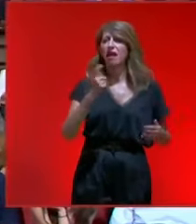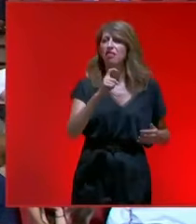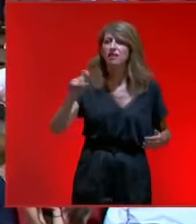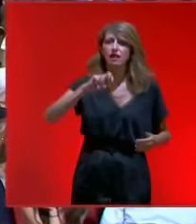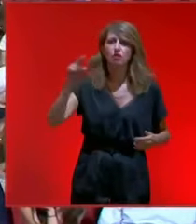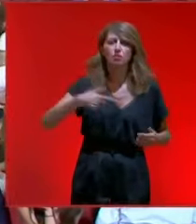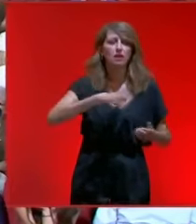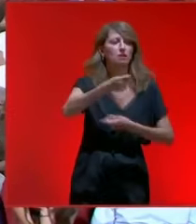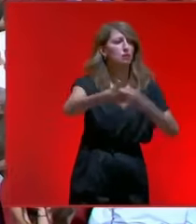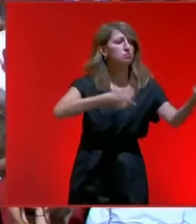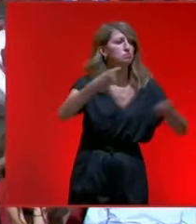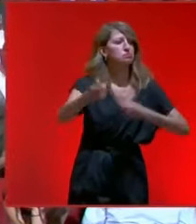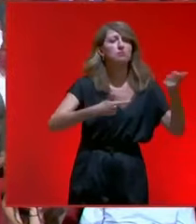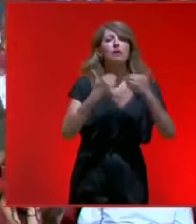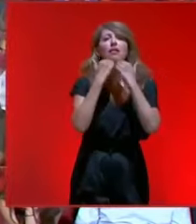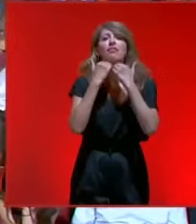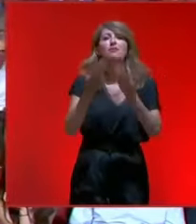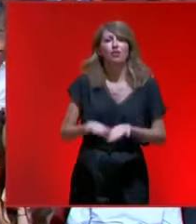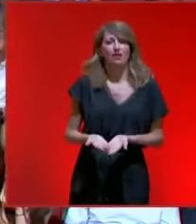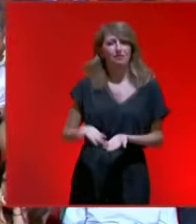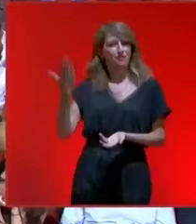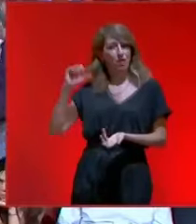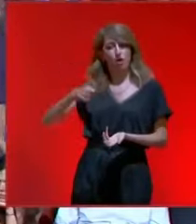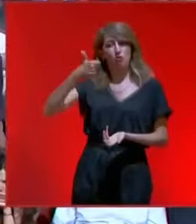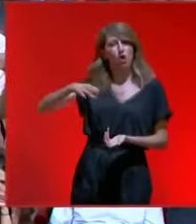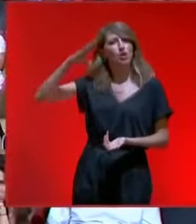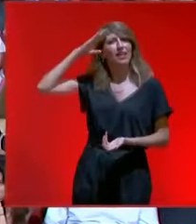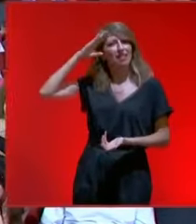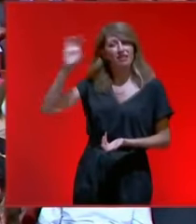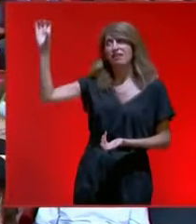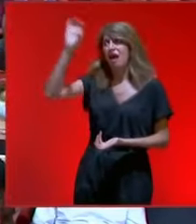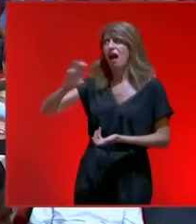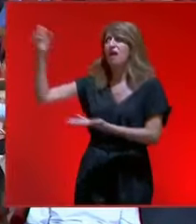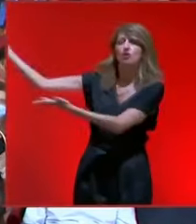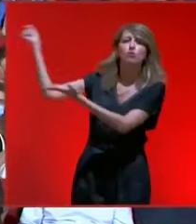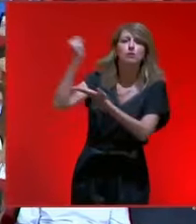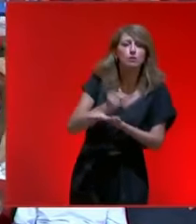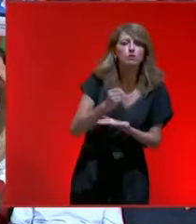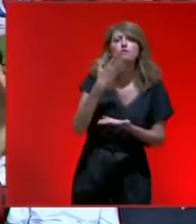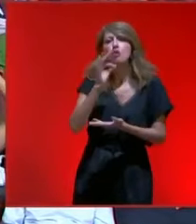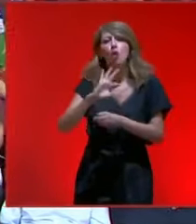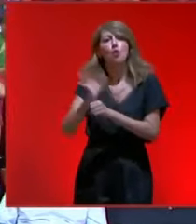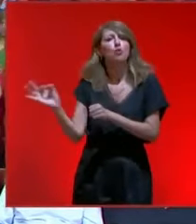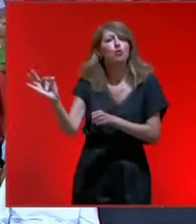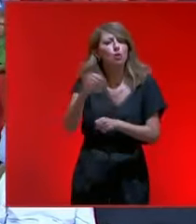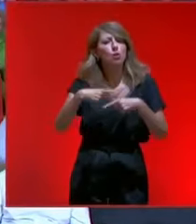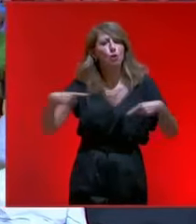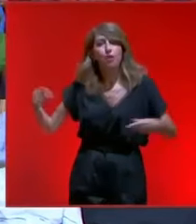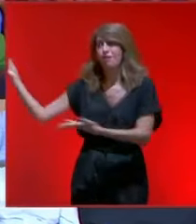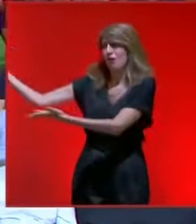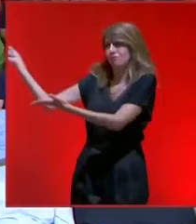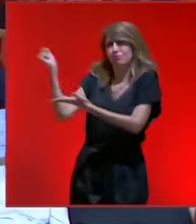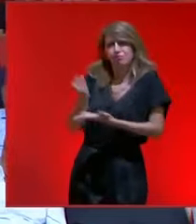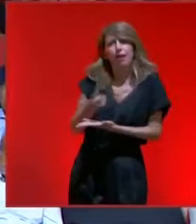κάνει επιστρεπτές, προκαταβολές και επιδόματα και εύλογα να διαμορφώσει, όπως δυστυχώς το κατάφερε την περίοδο 19-23,